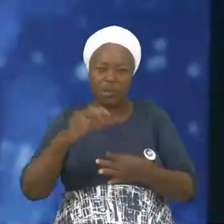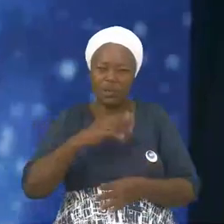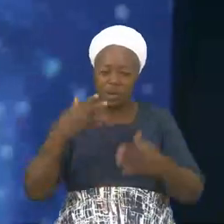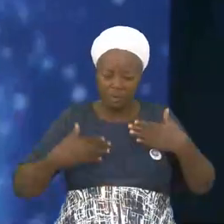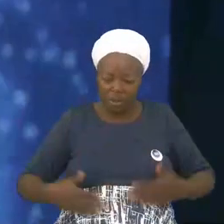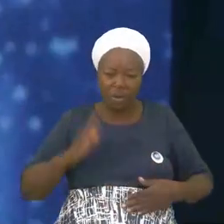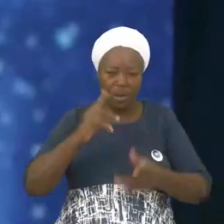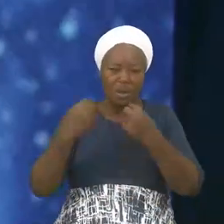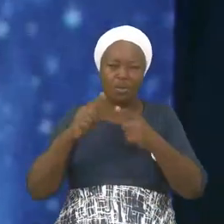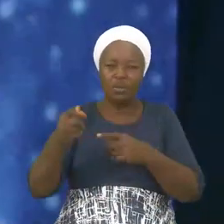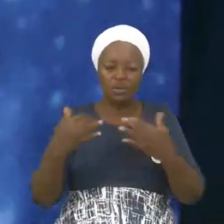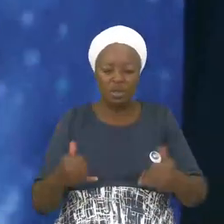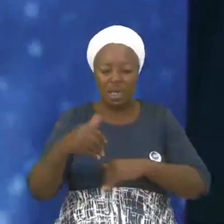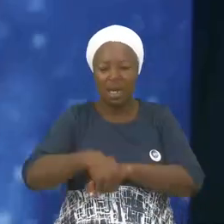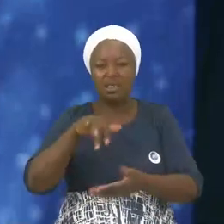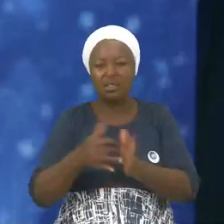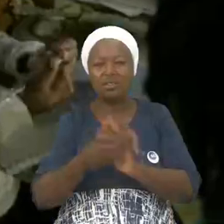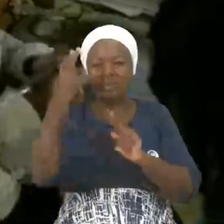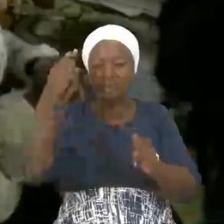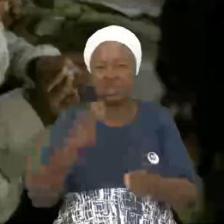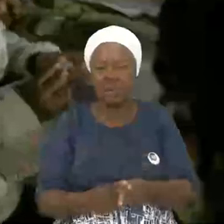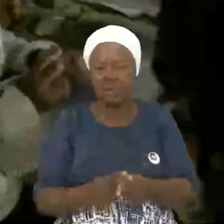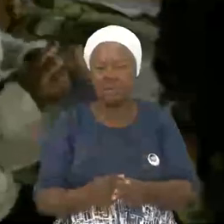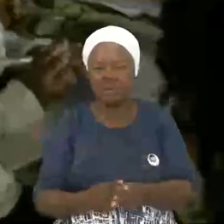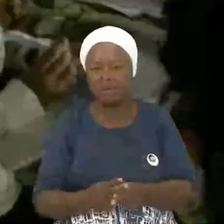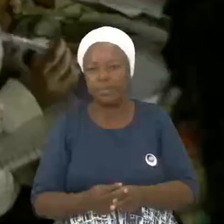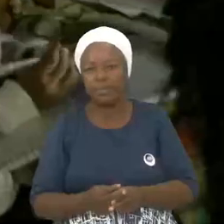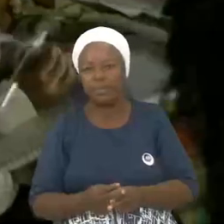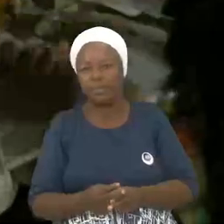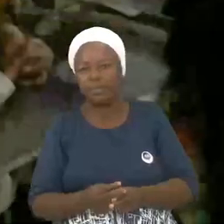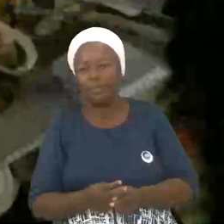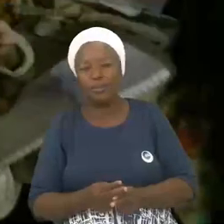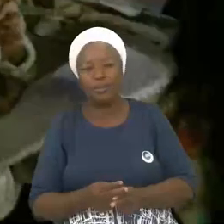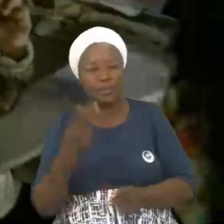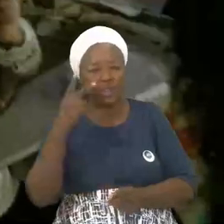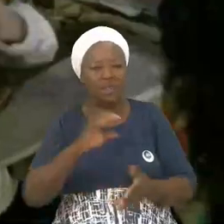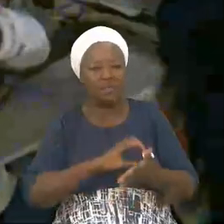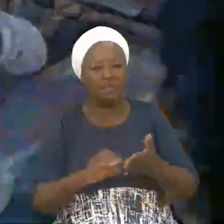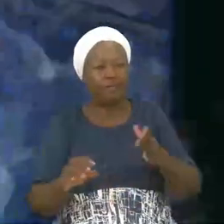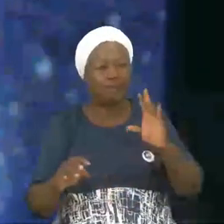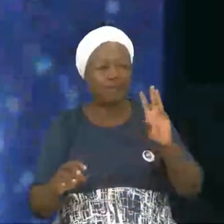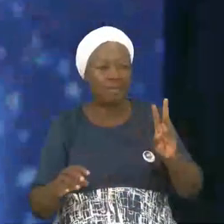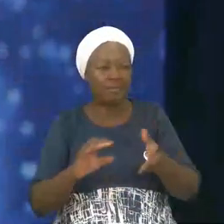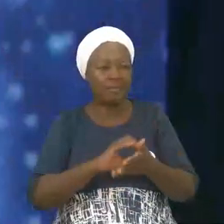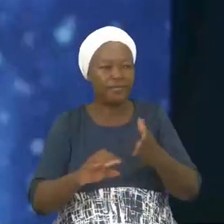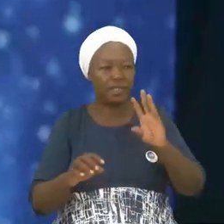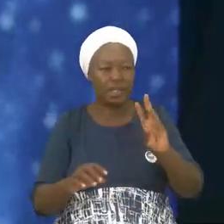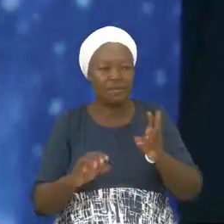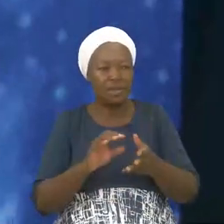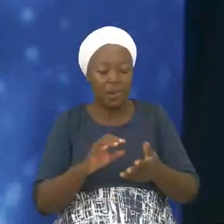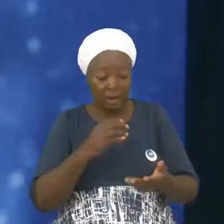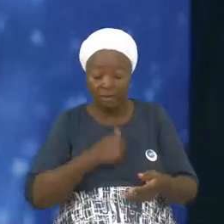La transformation dans ton âme, dans ton esprit, dans ton corps. Et ça te parviendra ce soir au nom de